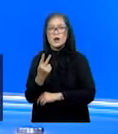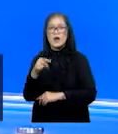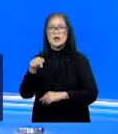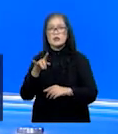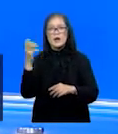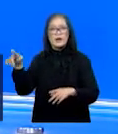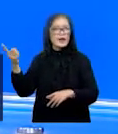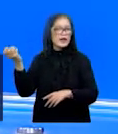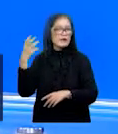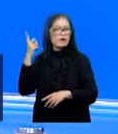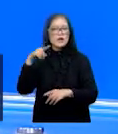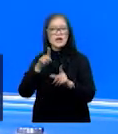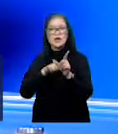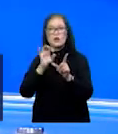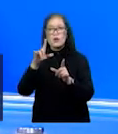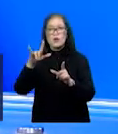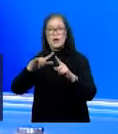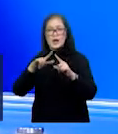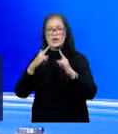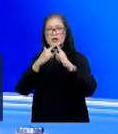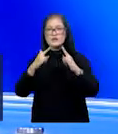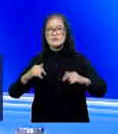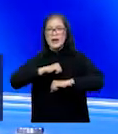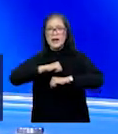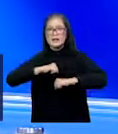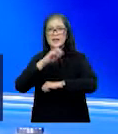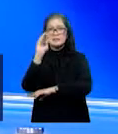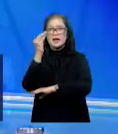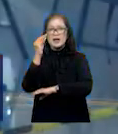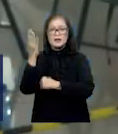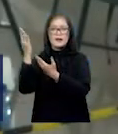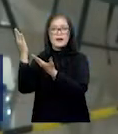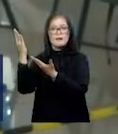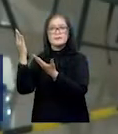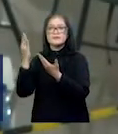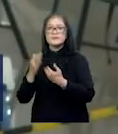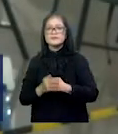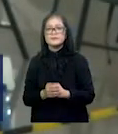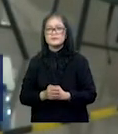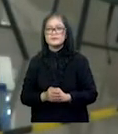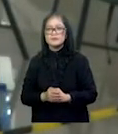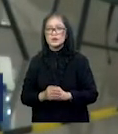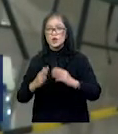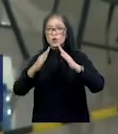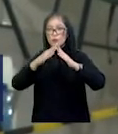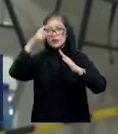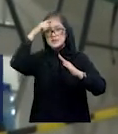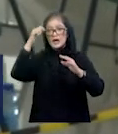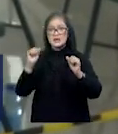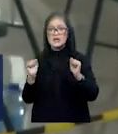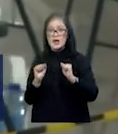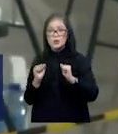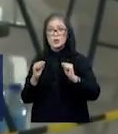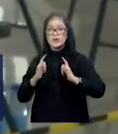kamera Novan Dwi Kusuma dari RSDC Wisma Atlet Jakarta. Rumah Sakit Darurat COVID-19 Wisma Atlet